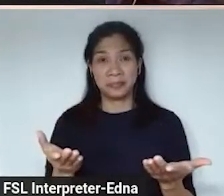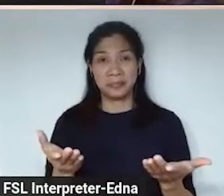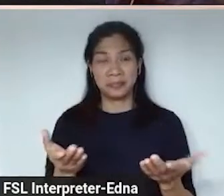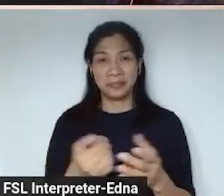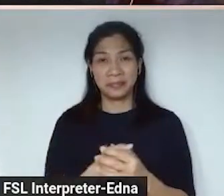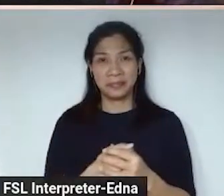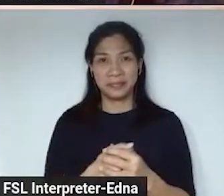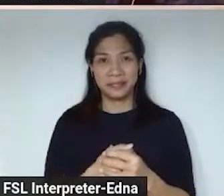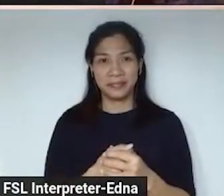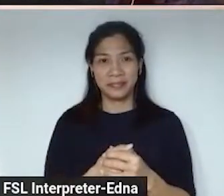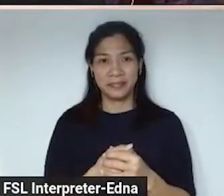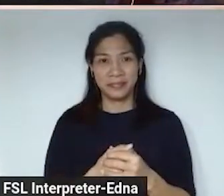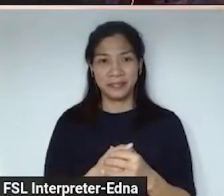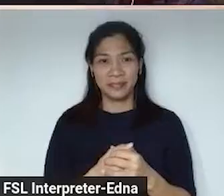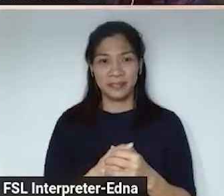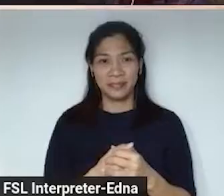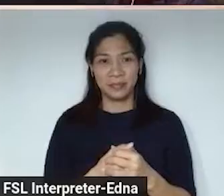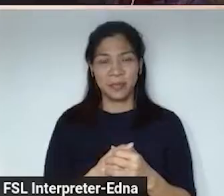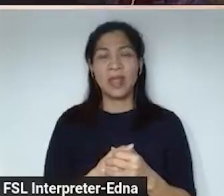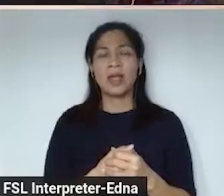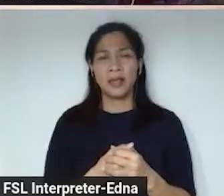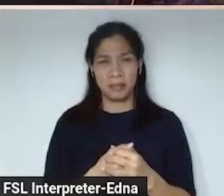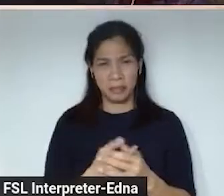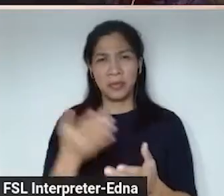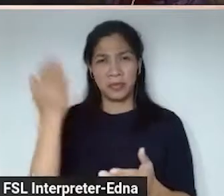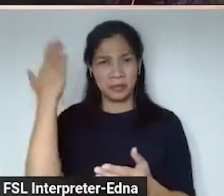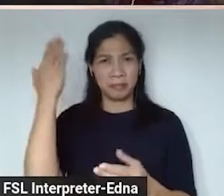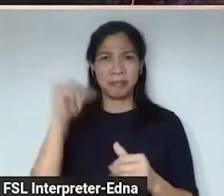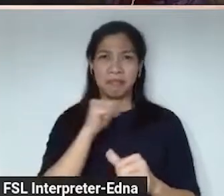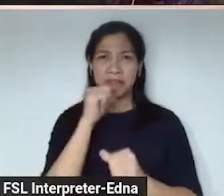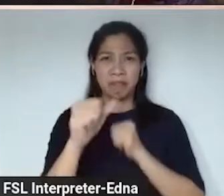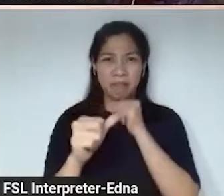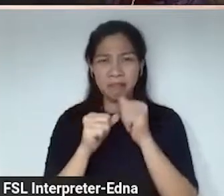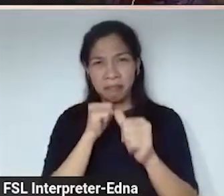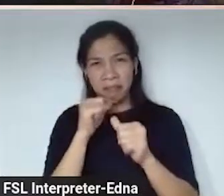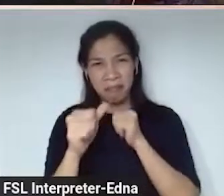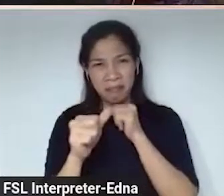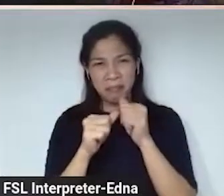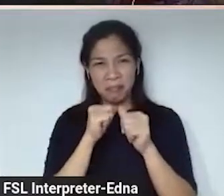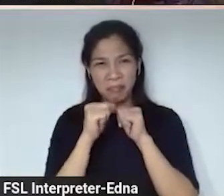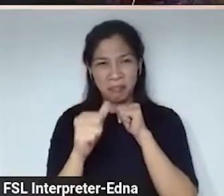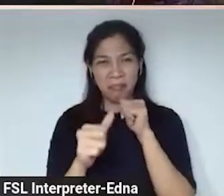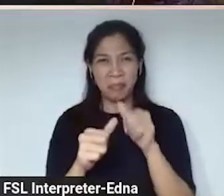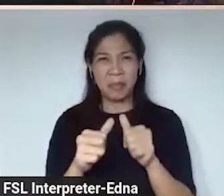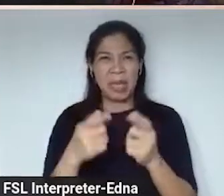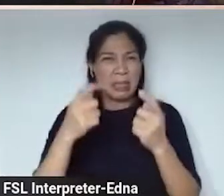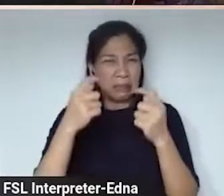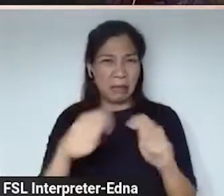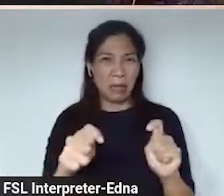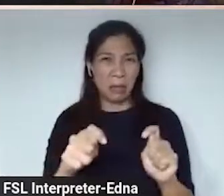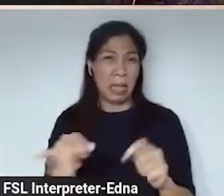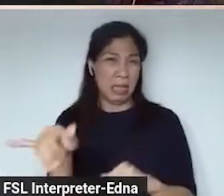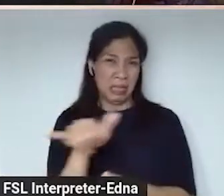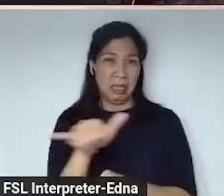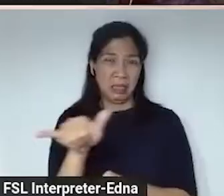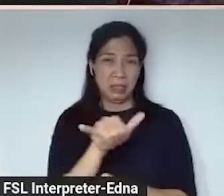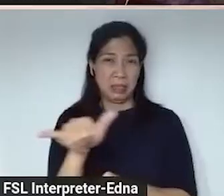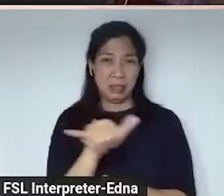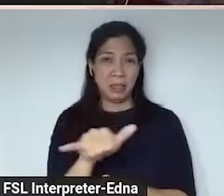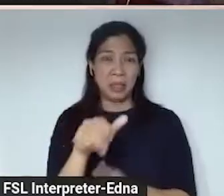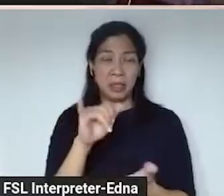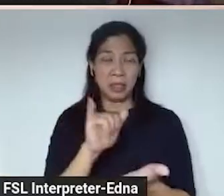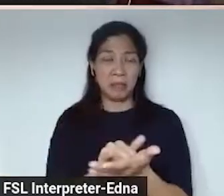makakuan siya, parang in denial pa rin ako, inipilit ko na ako pa rin yung dati na I can do anything, na